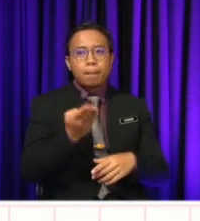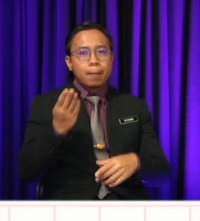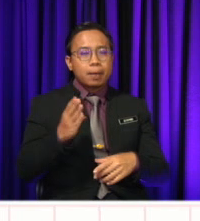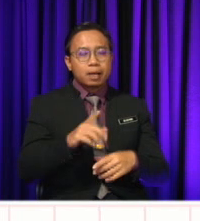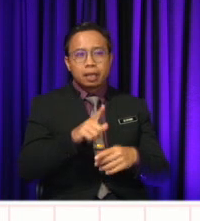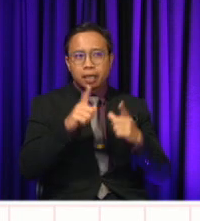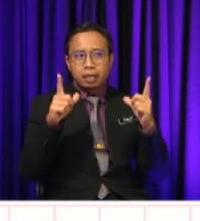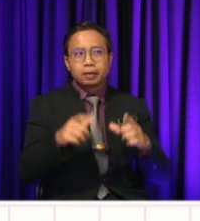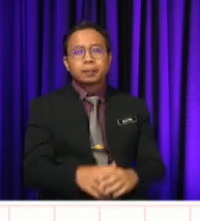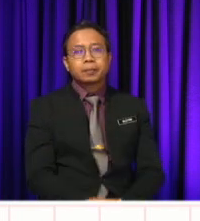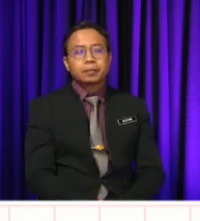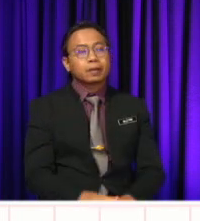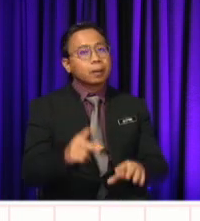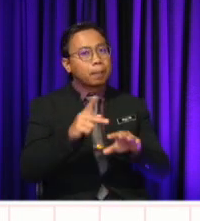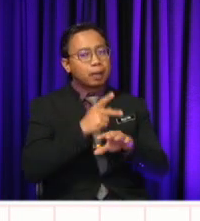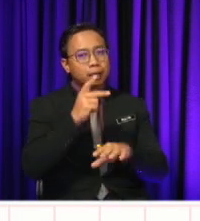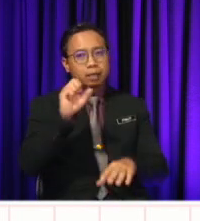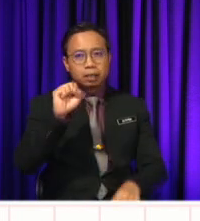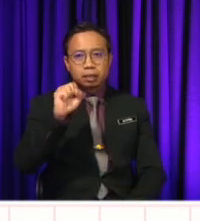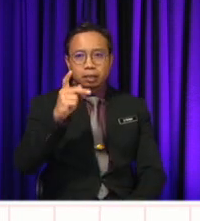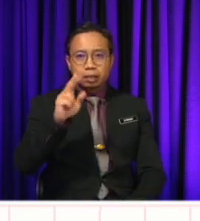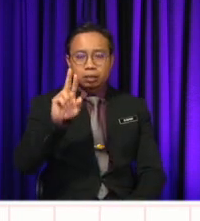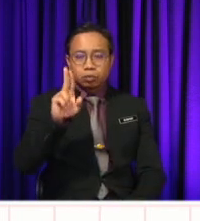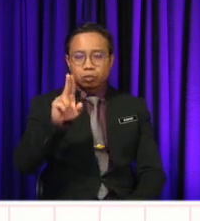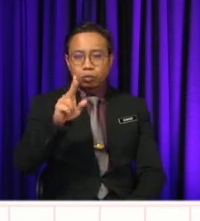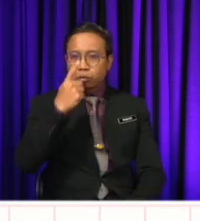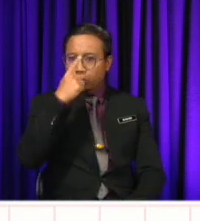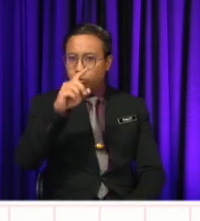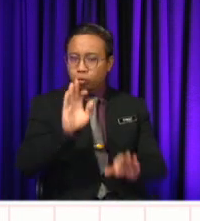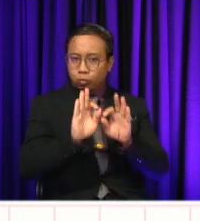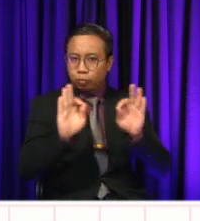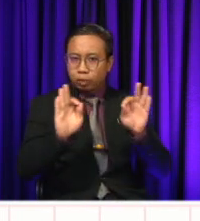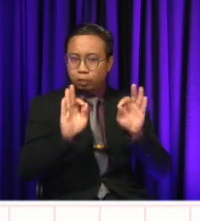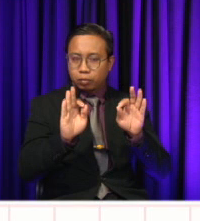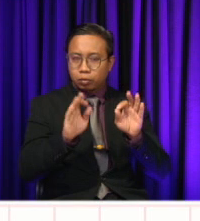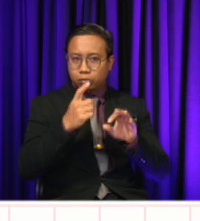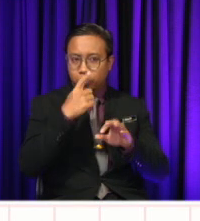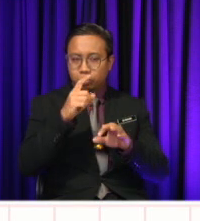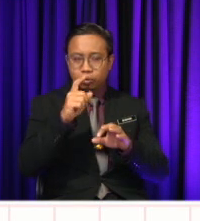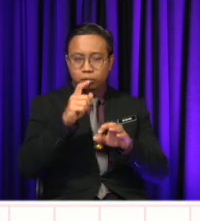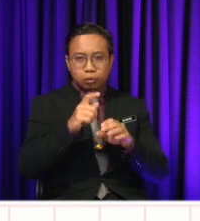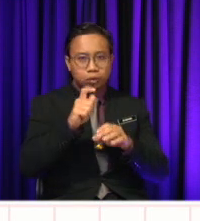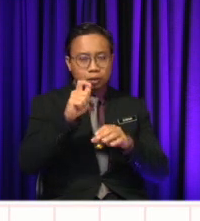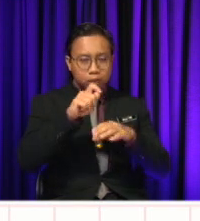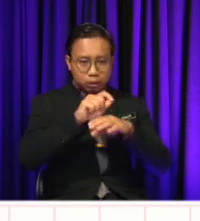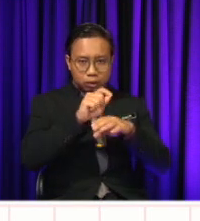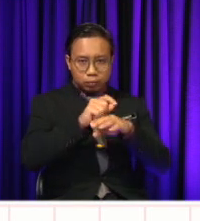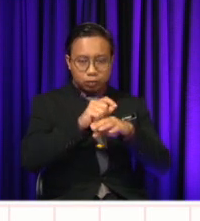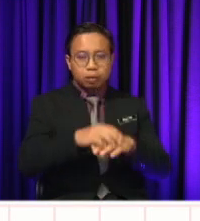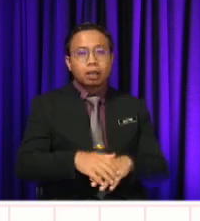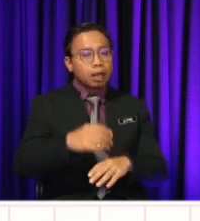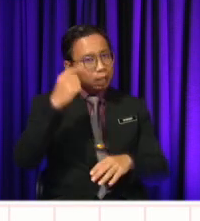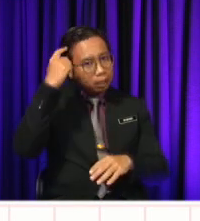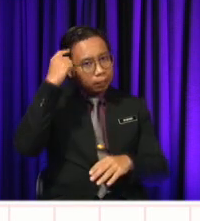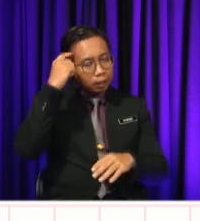kita ada kita pakai screw eh untuk Prabowo kita jarang pakai skrup timbul kita pakai stroke kepala benang